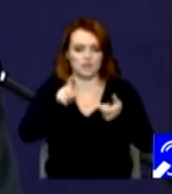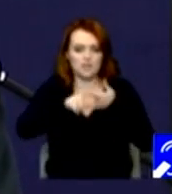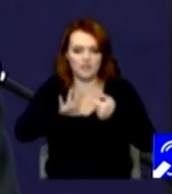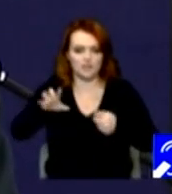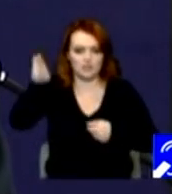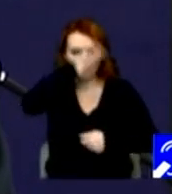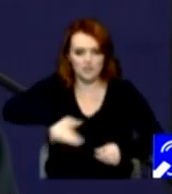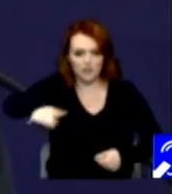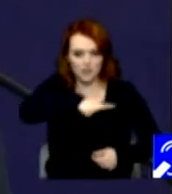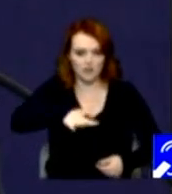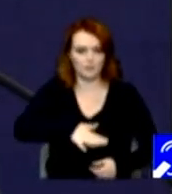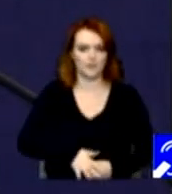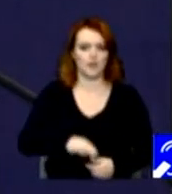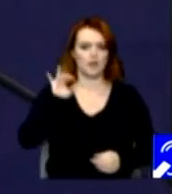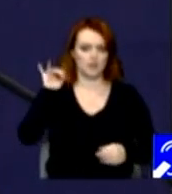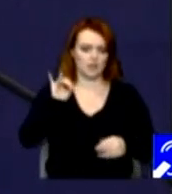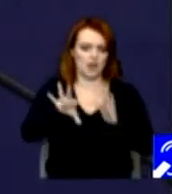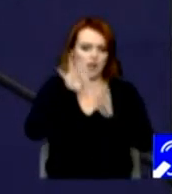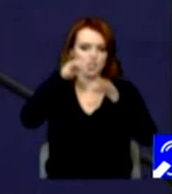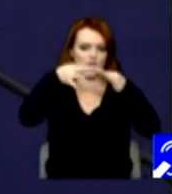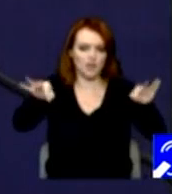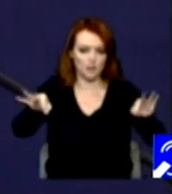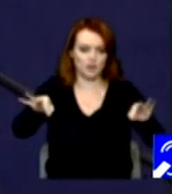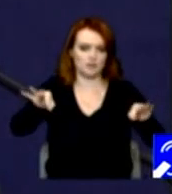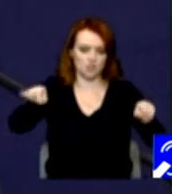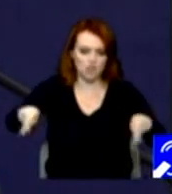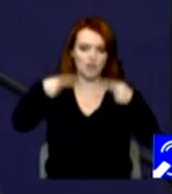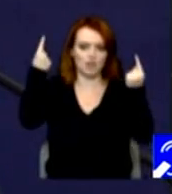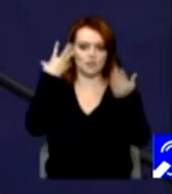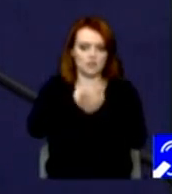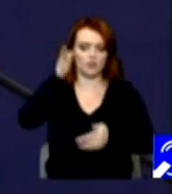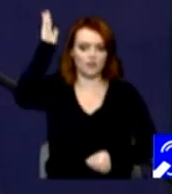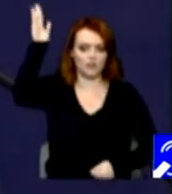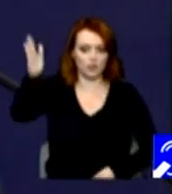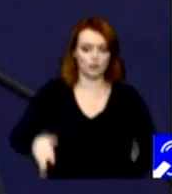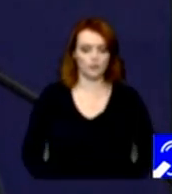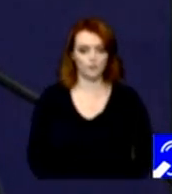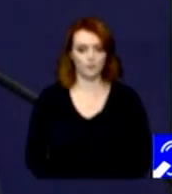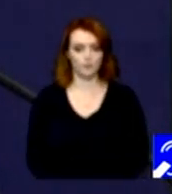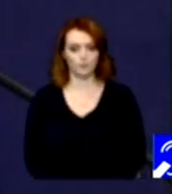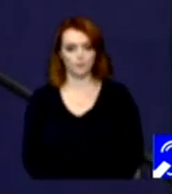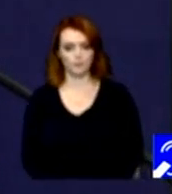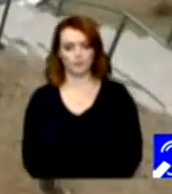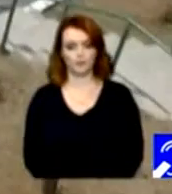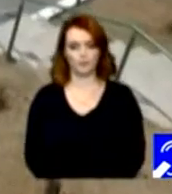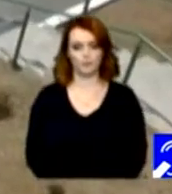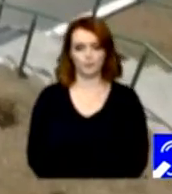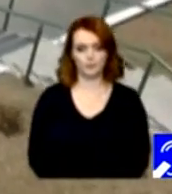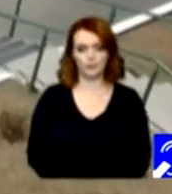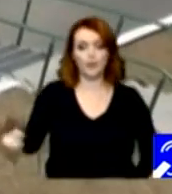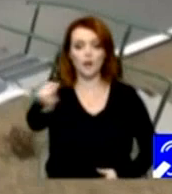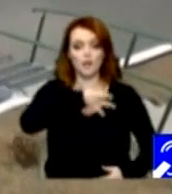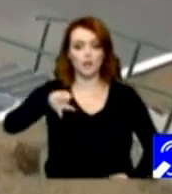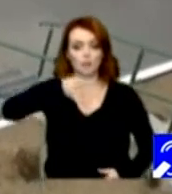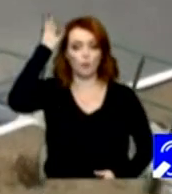salut Sorin suma pe cursa spre